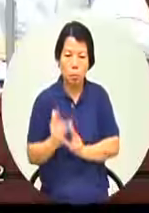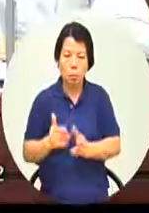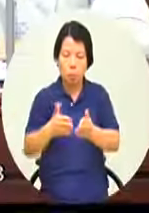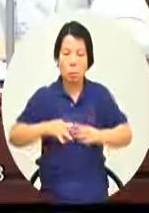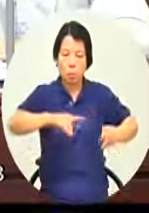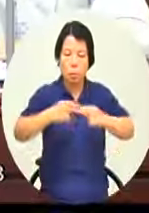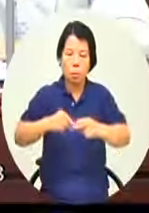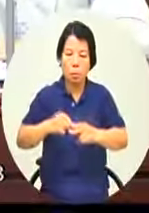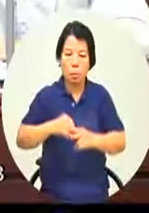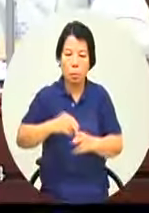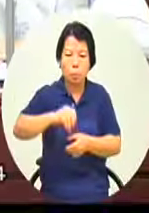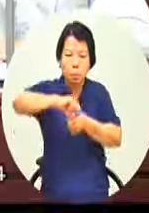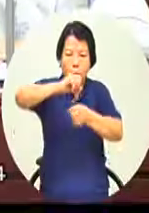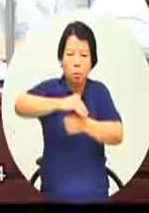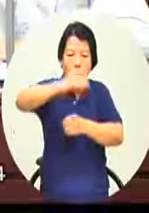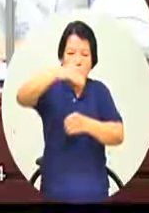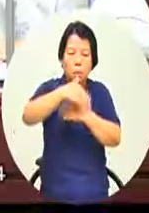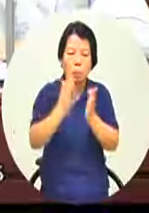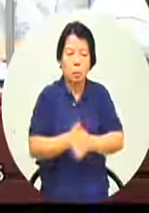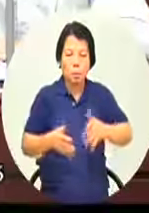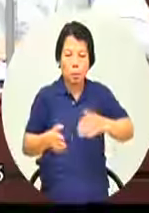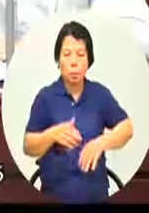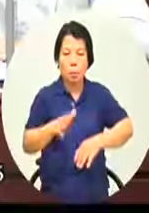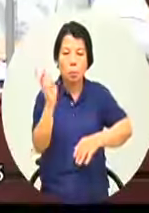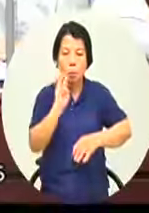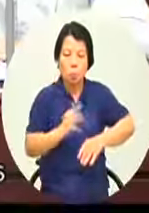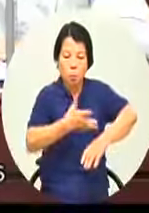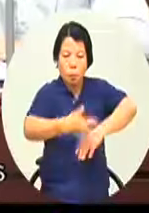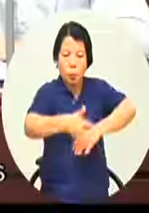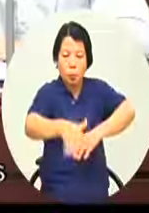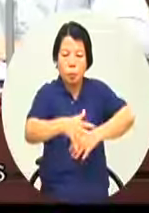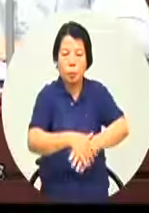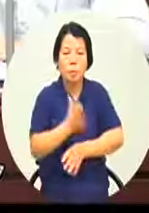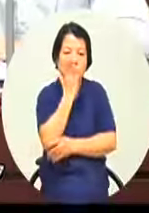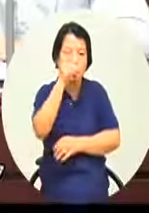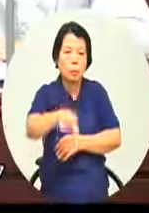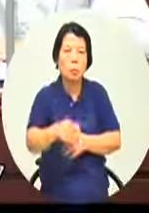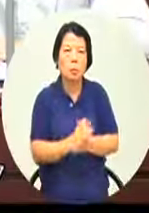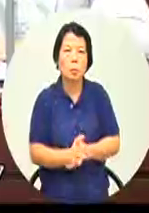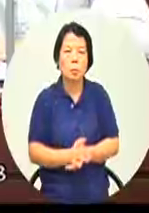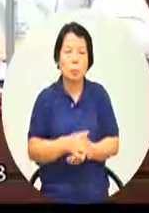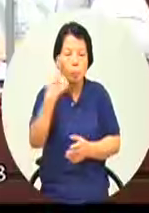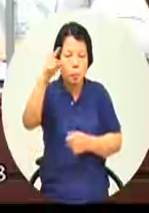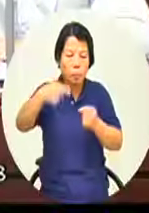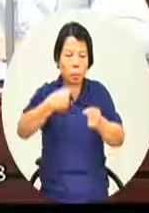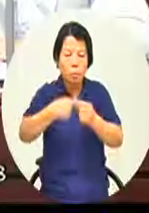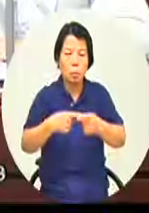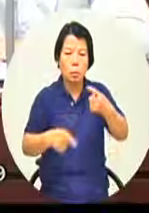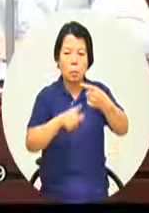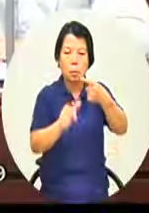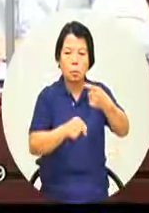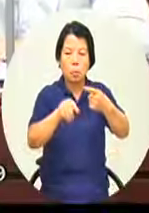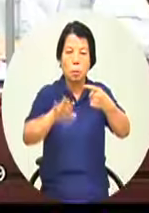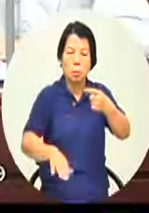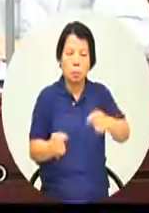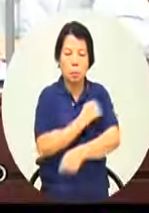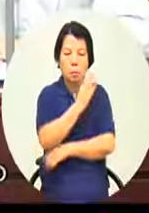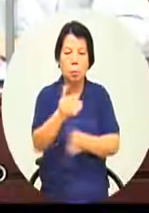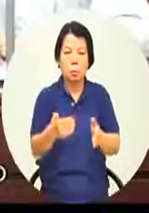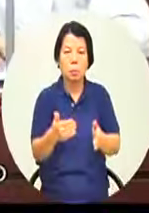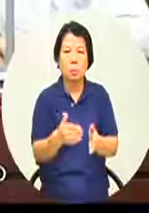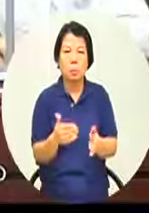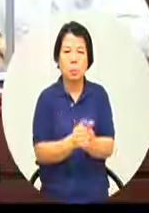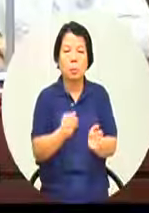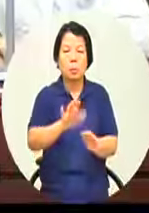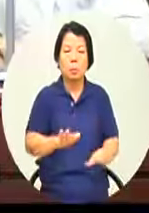最主要就是要让它排水更顺畅。那这个部分我们预计是在明年1月底会完成。那整个完成以后，其实对整个三边沟